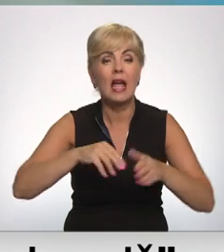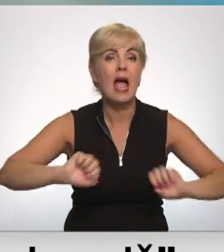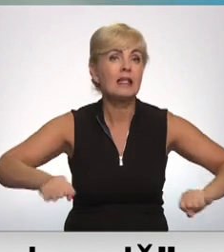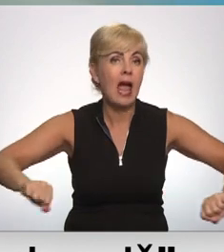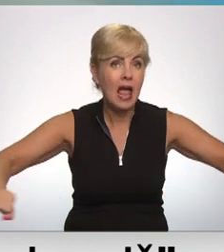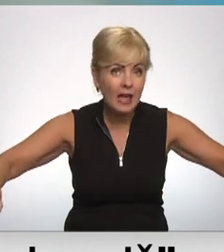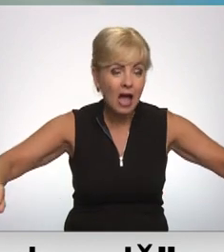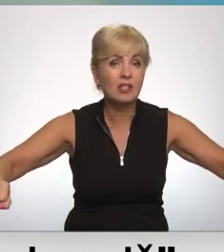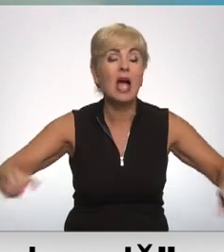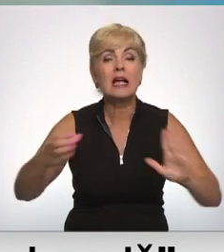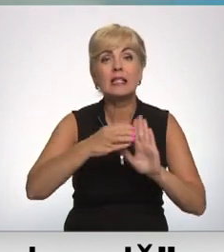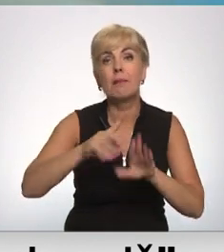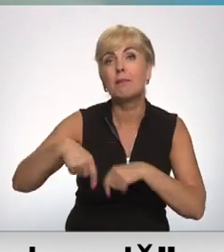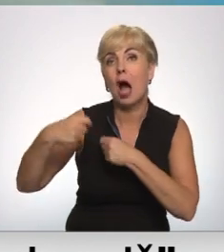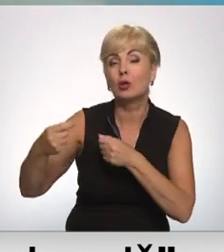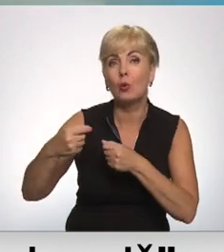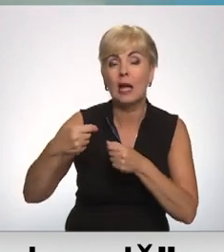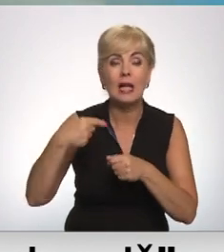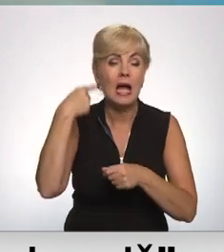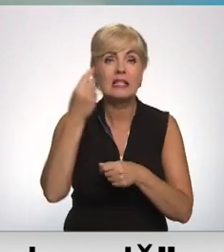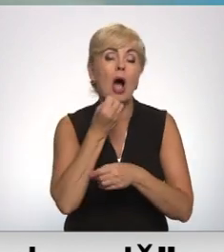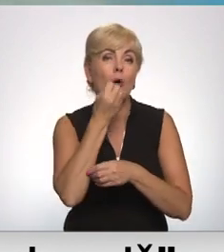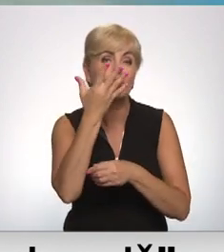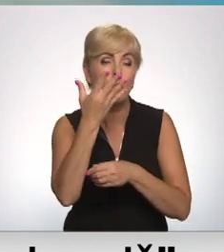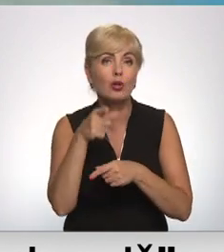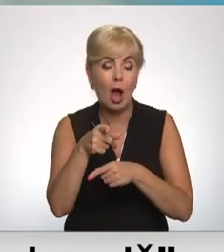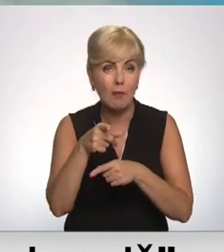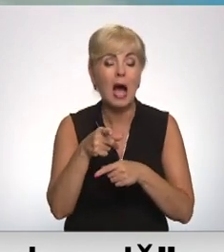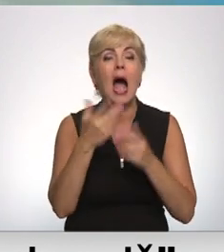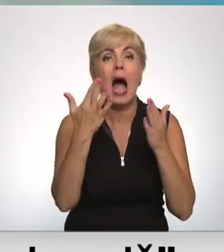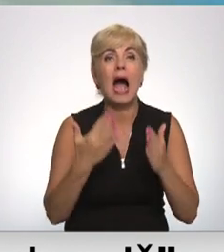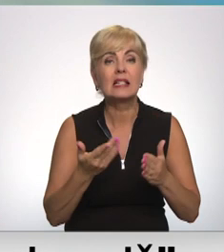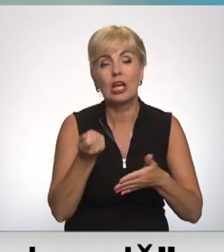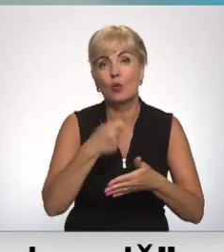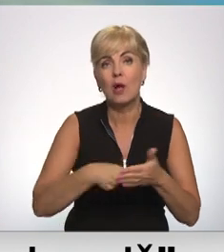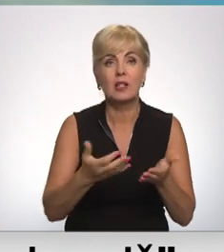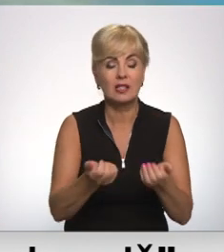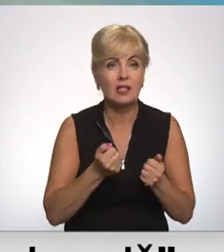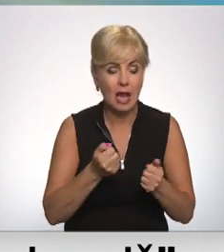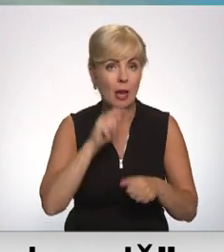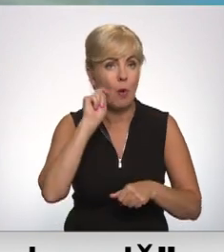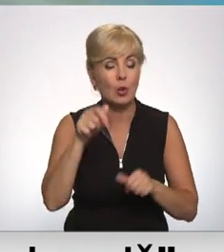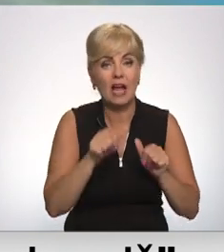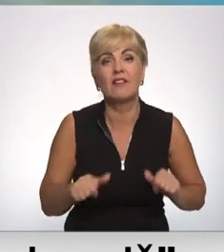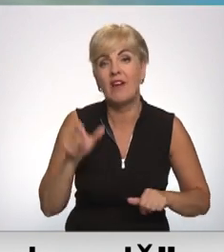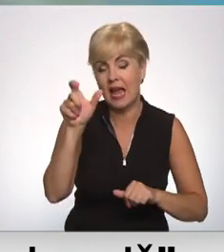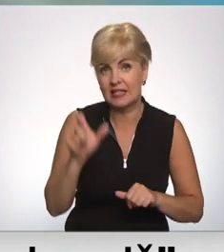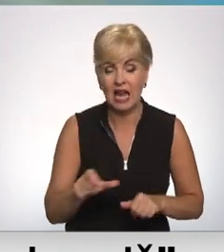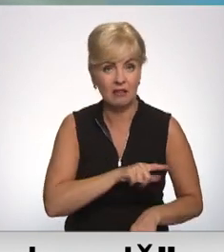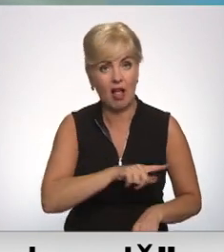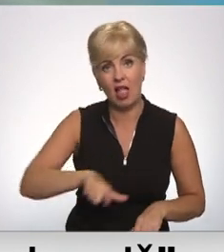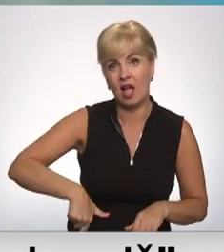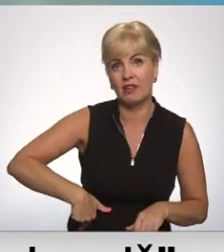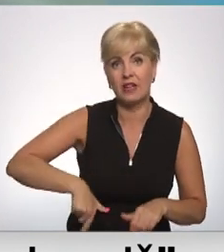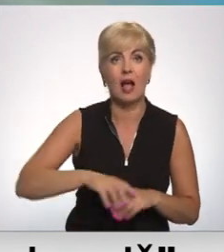no rokas rokā padot Saules puķu pušķi, ko zibakcijas noslēgumā saņēma Ukrainas vēstnieks Latvijā. Plašāk Vitas